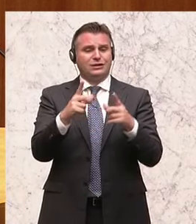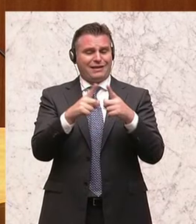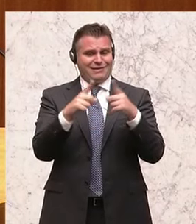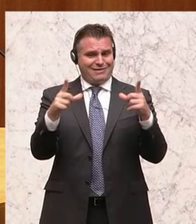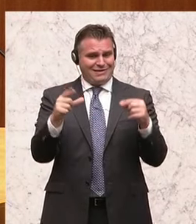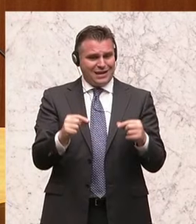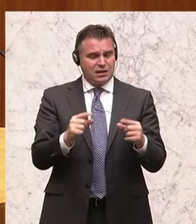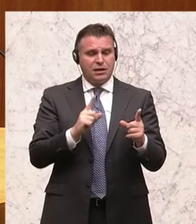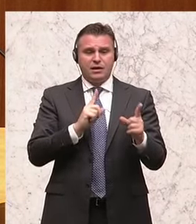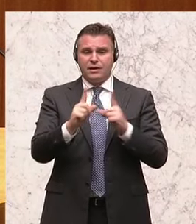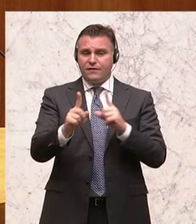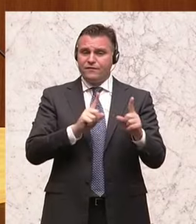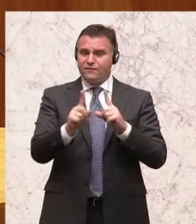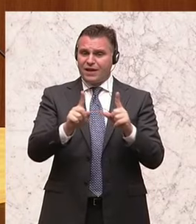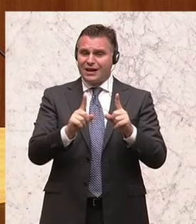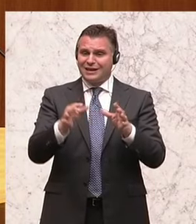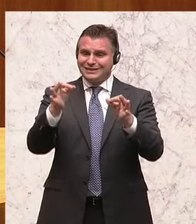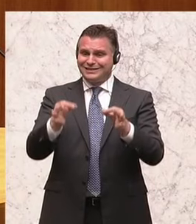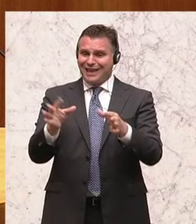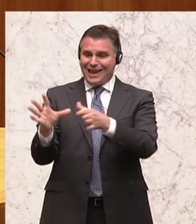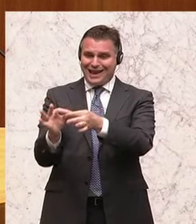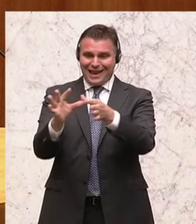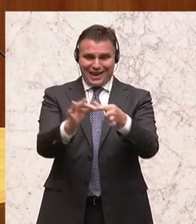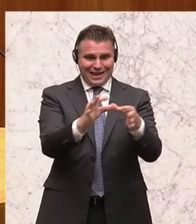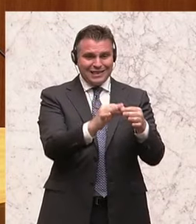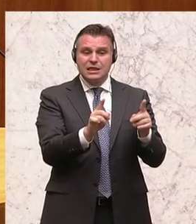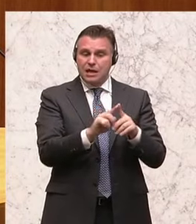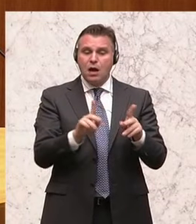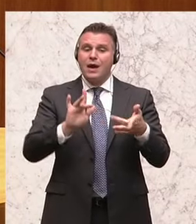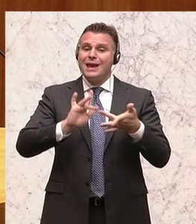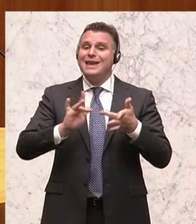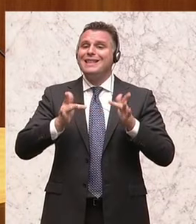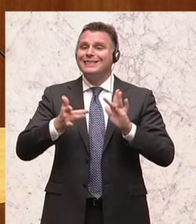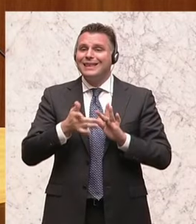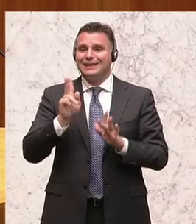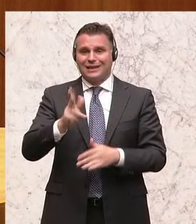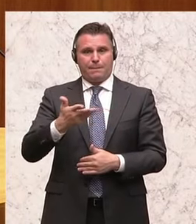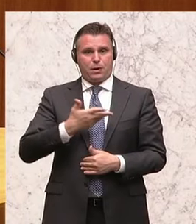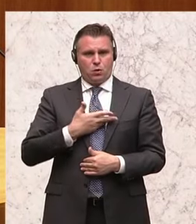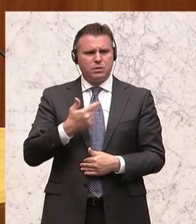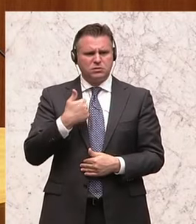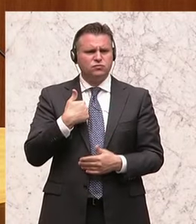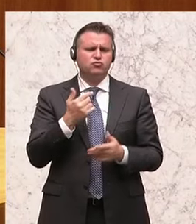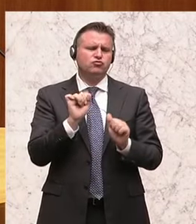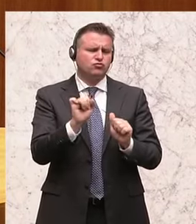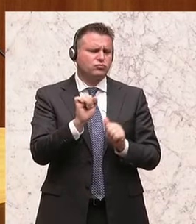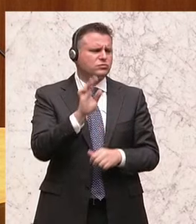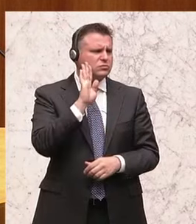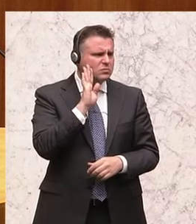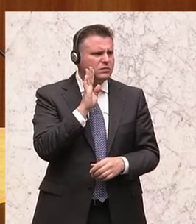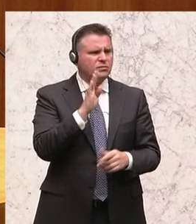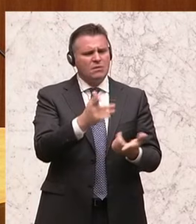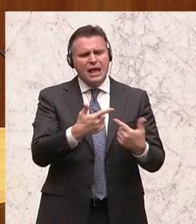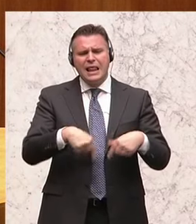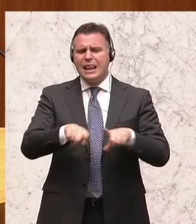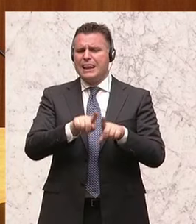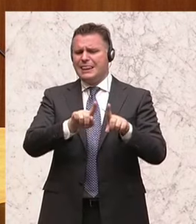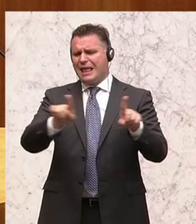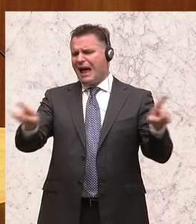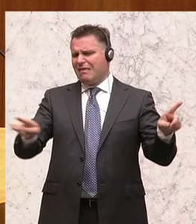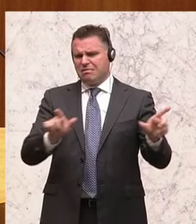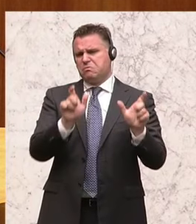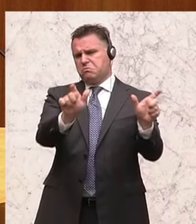das verkehrsträgerübergreifend ist, sondern machen Sie es vor allem auch internettauglich. Ich weiß schon, ich höre immer, es sind die Länderverbünde,